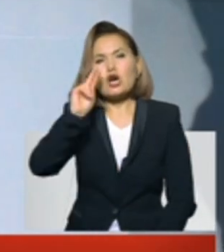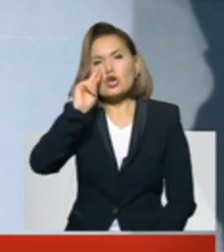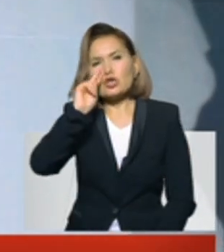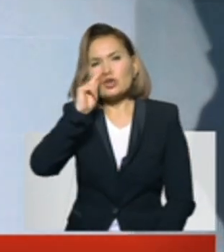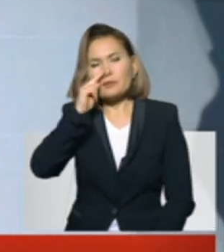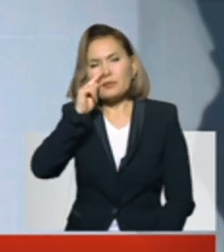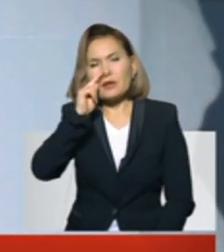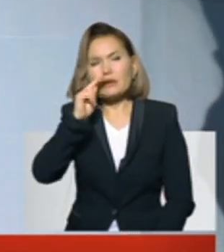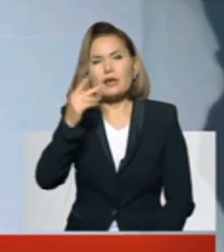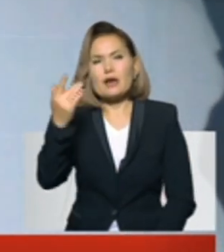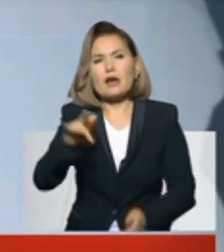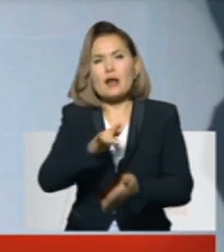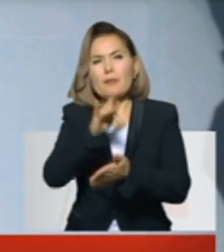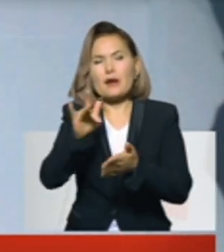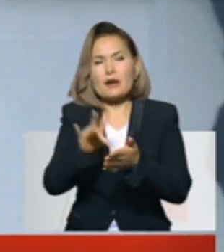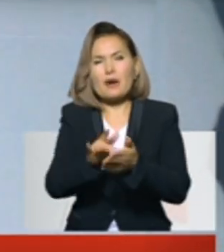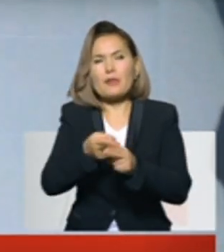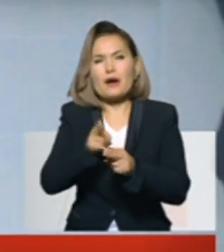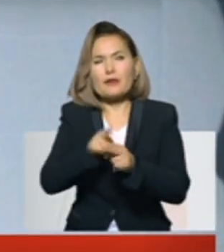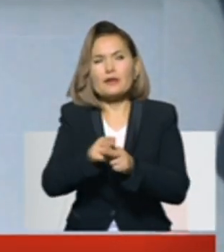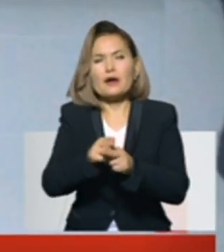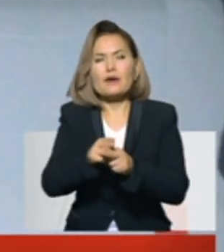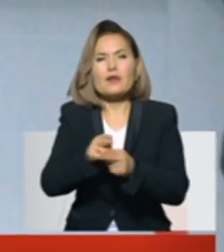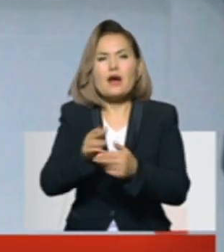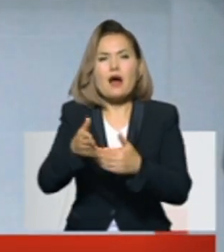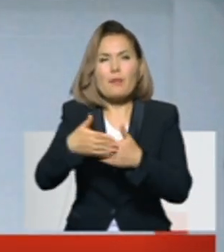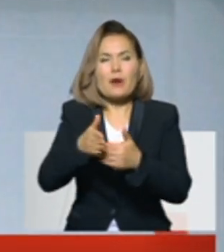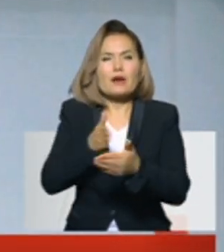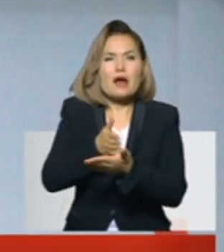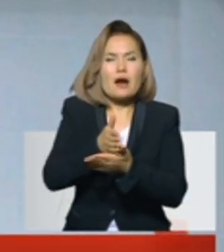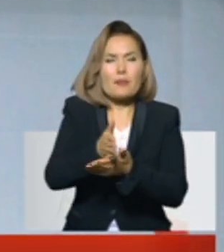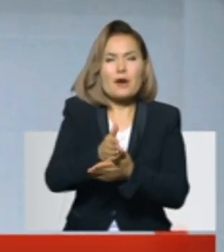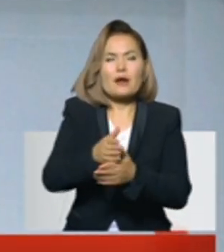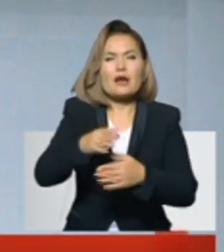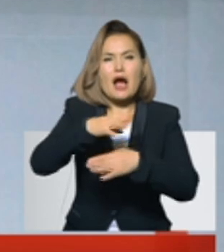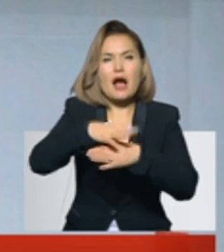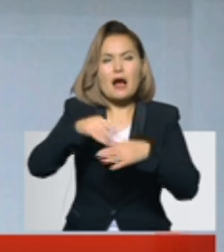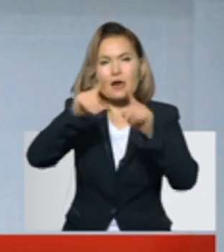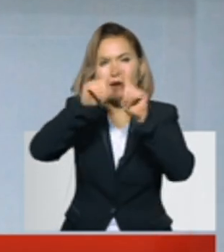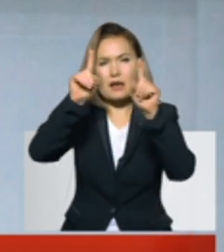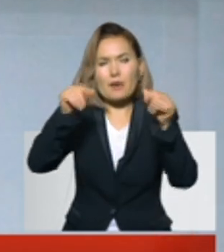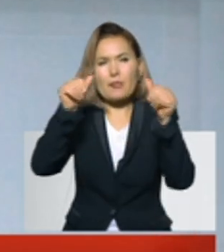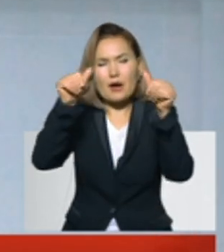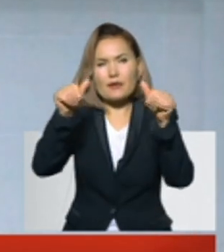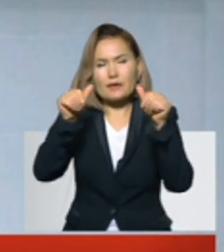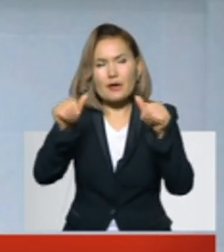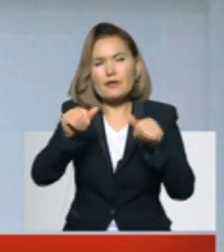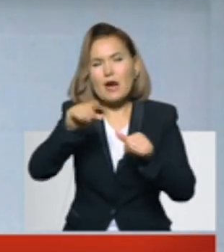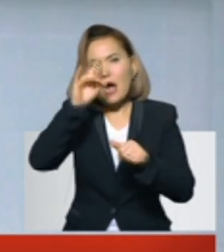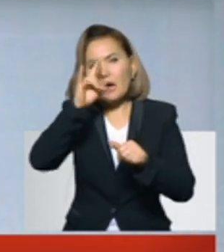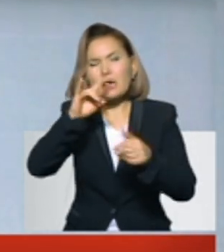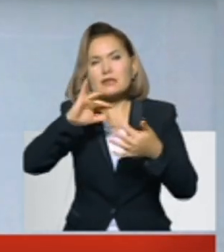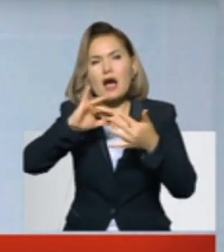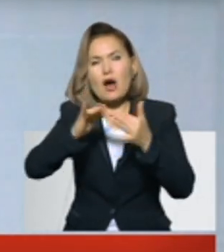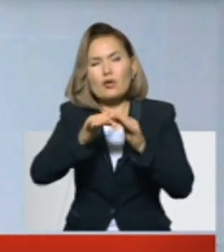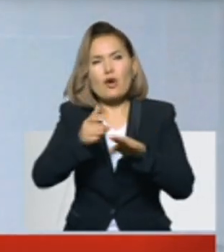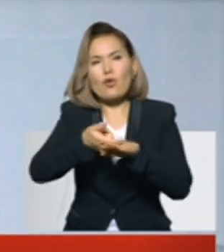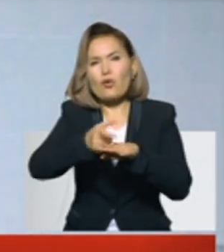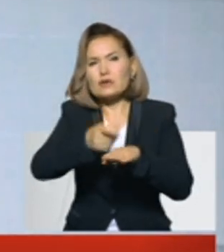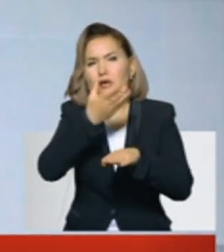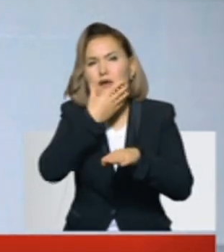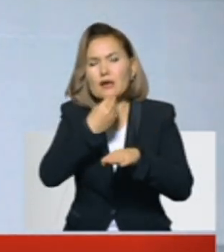Өзге ақпарат. Шымкентте кіреберісінен бастап кілем ілініп, безендірілген қазақ аула көпті қызықтырып, тамсандырып